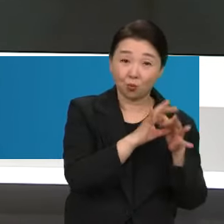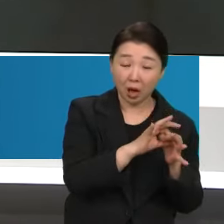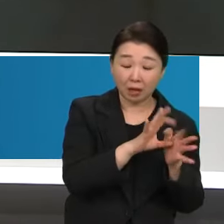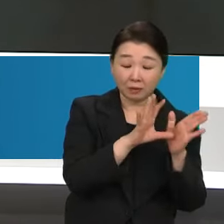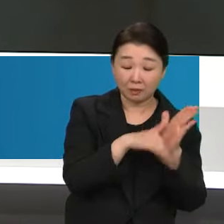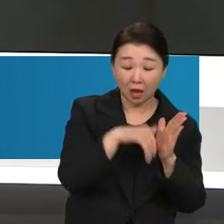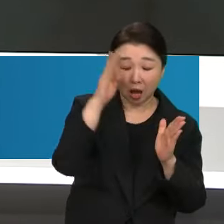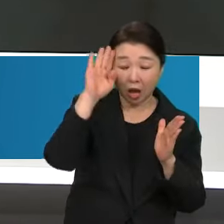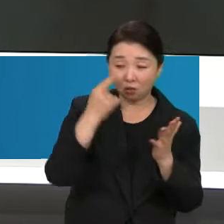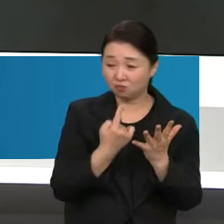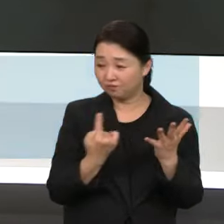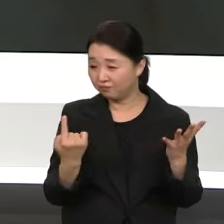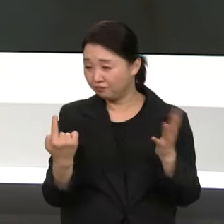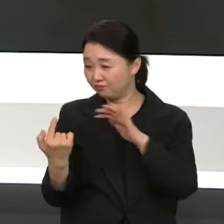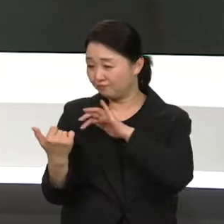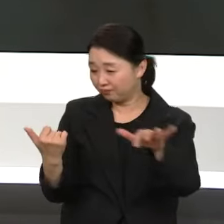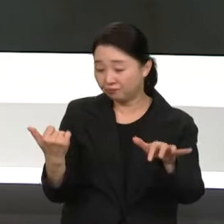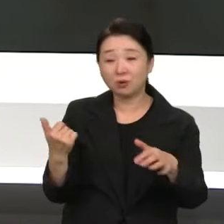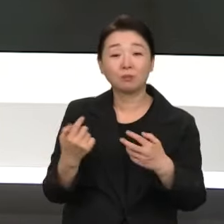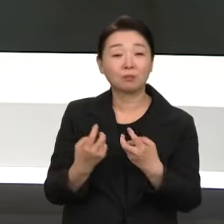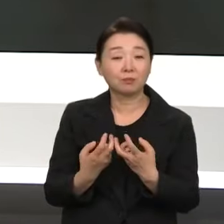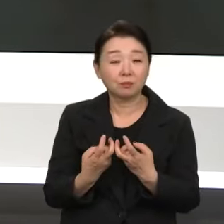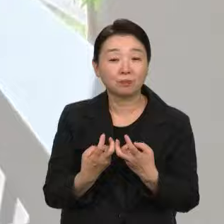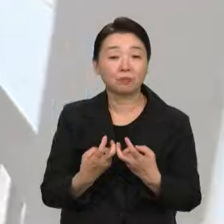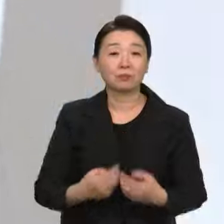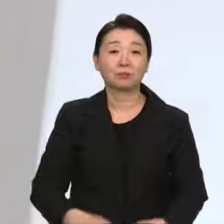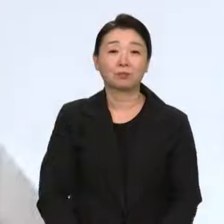있다는 우려도 나옵니다. 김재현 기자입니다.